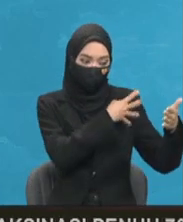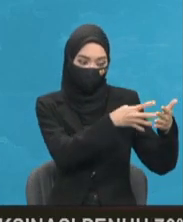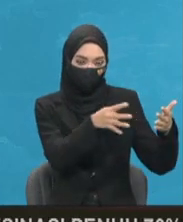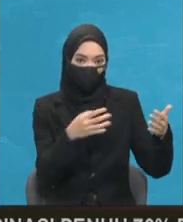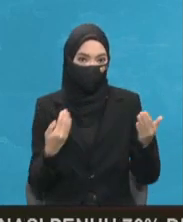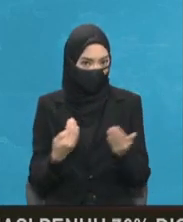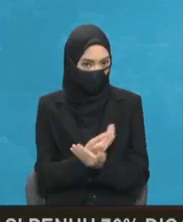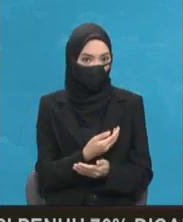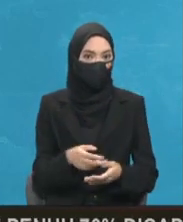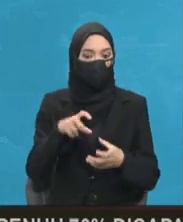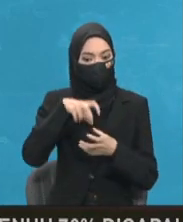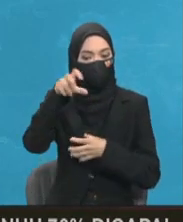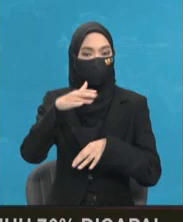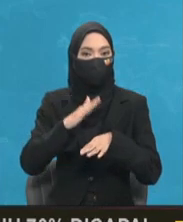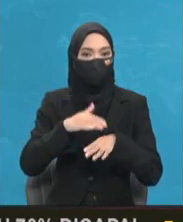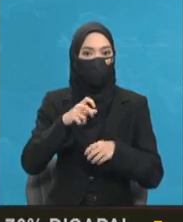pesanan ringkas SMS